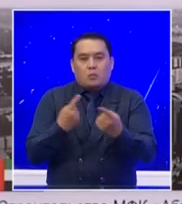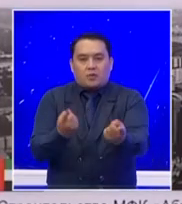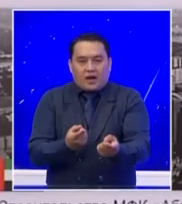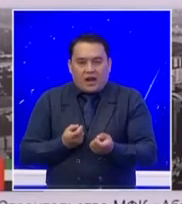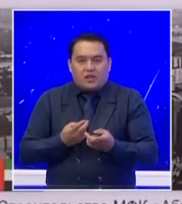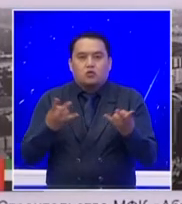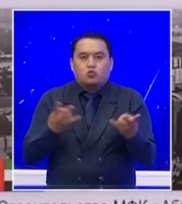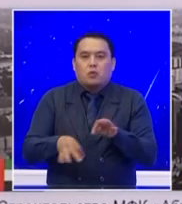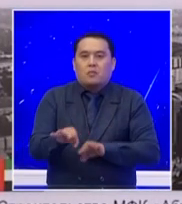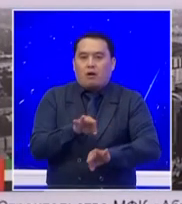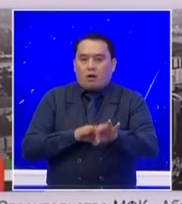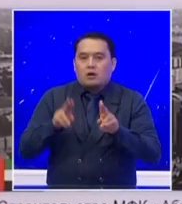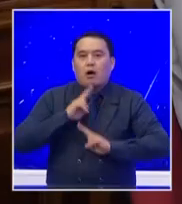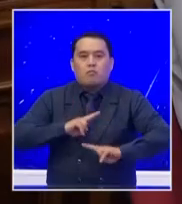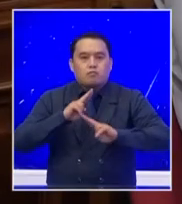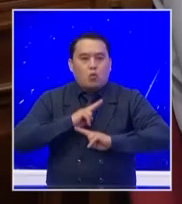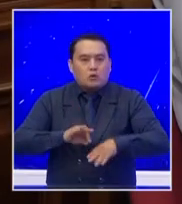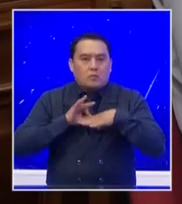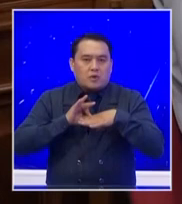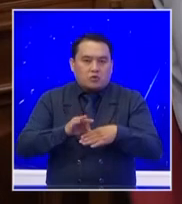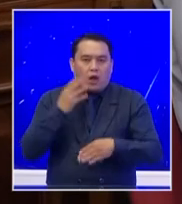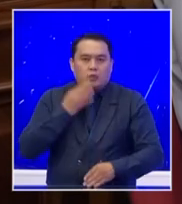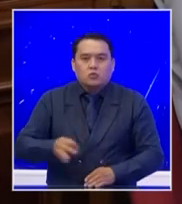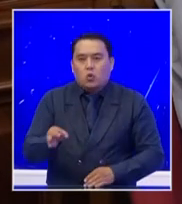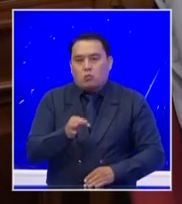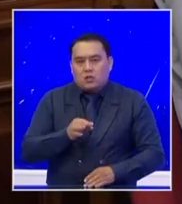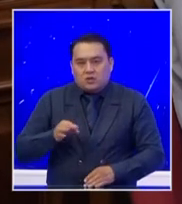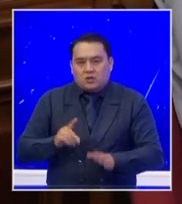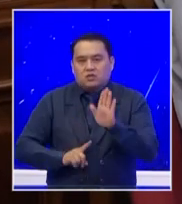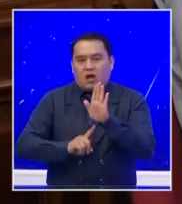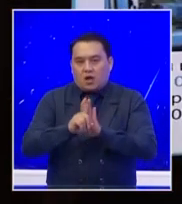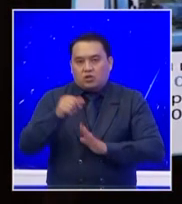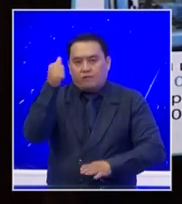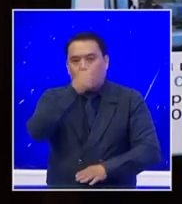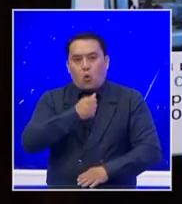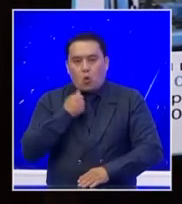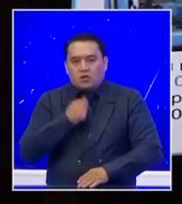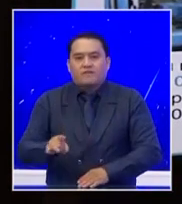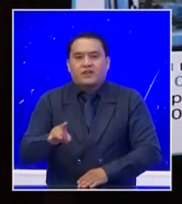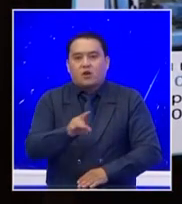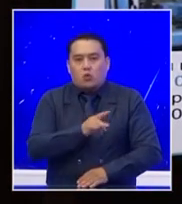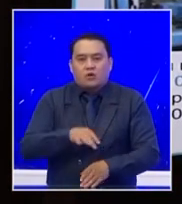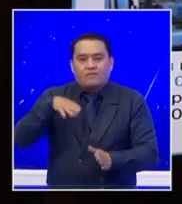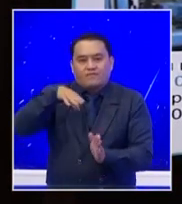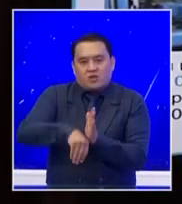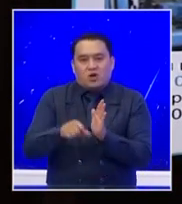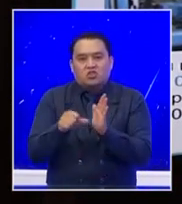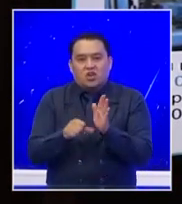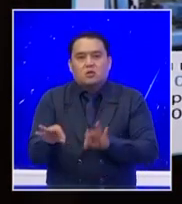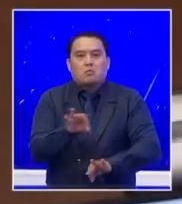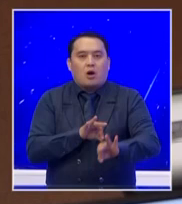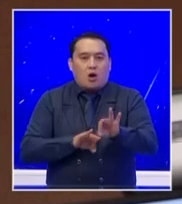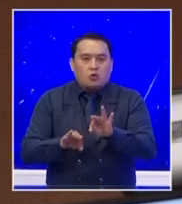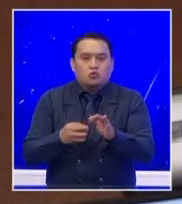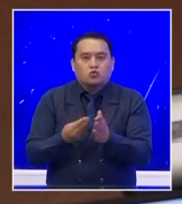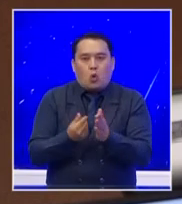инвестиционных проектов. Работа в этом направлении ведется и в Алматинской области. С начала текущего года в регионе введено 6 проектов на